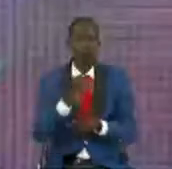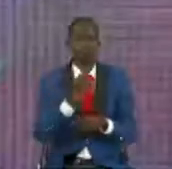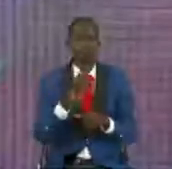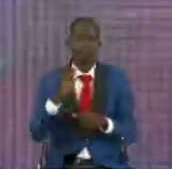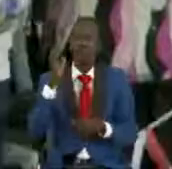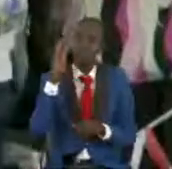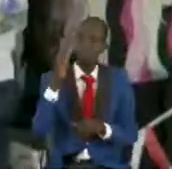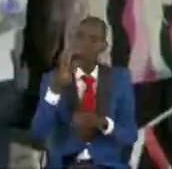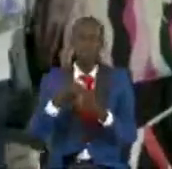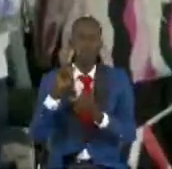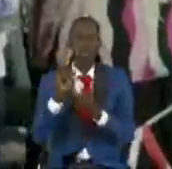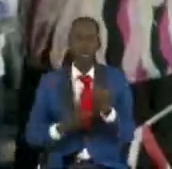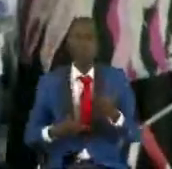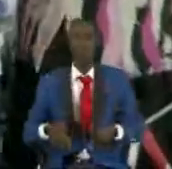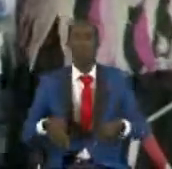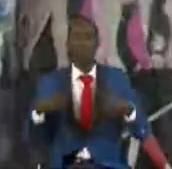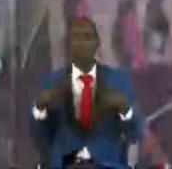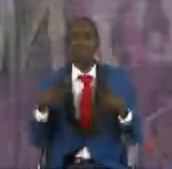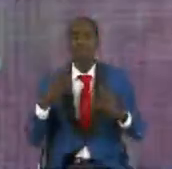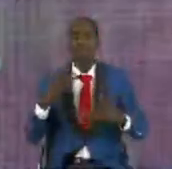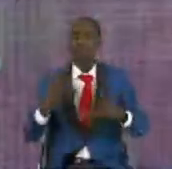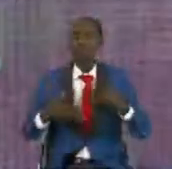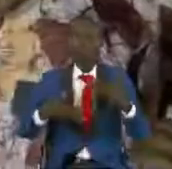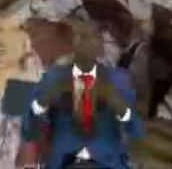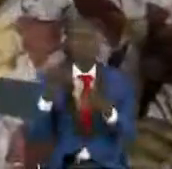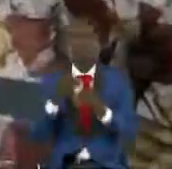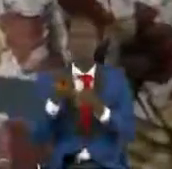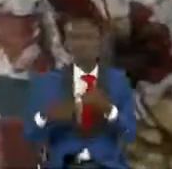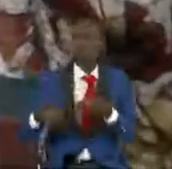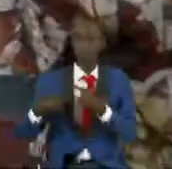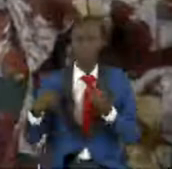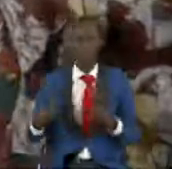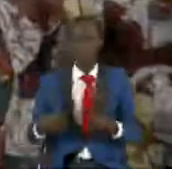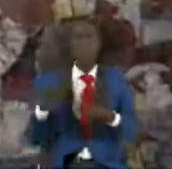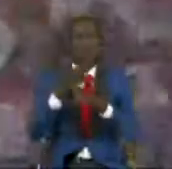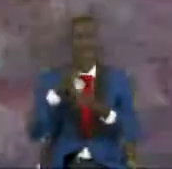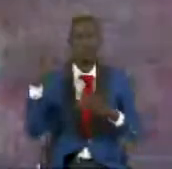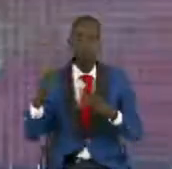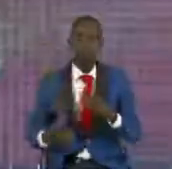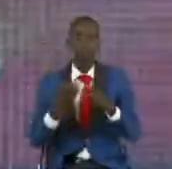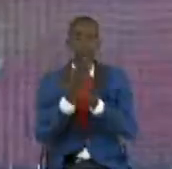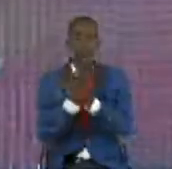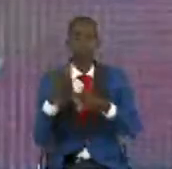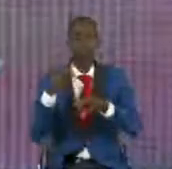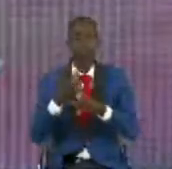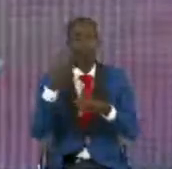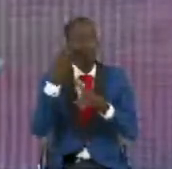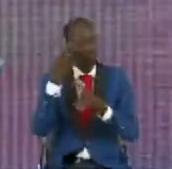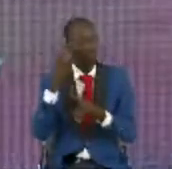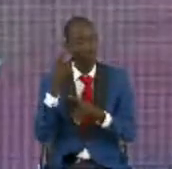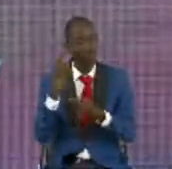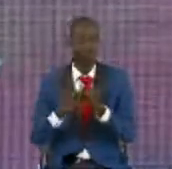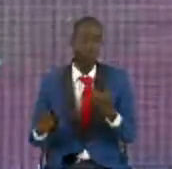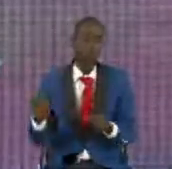Témoignage dans chaque bouche. Joie dans chaque cœur. La liberté totale pour tout le monde.